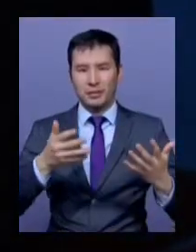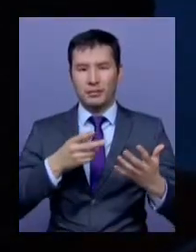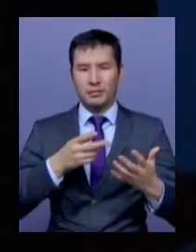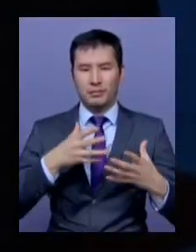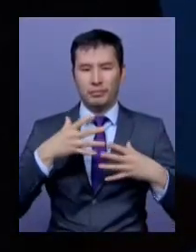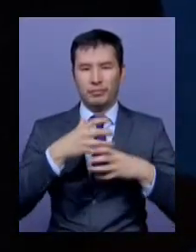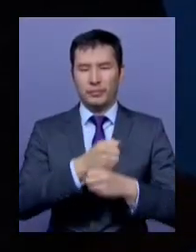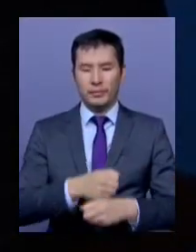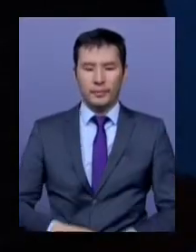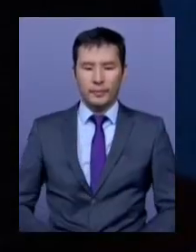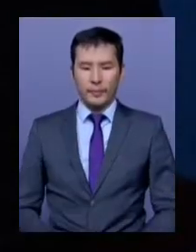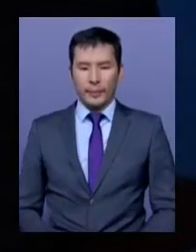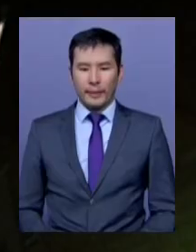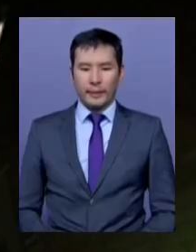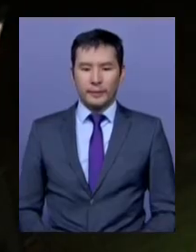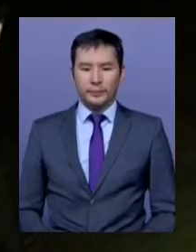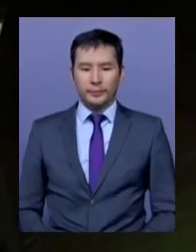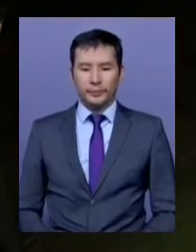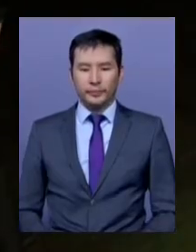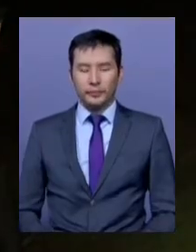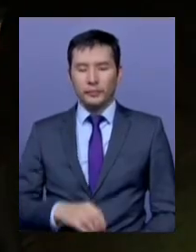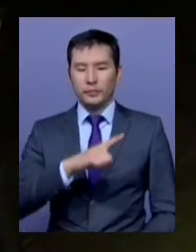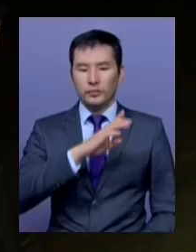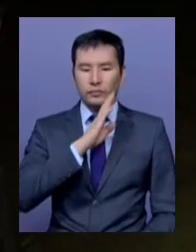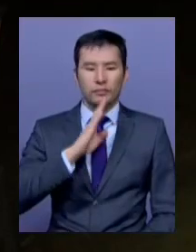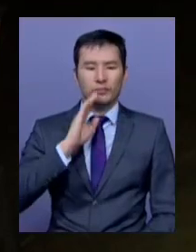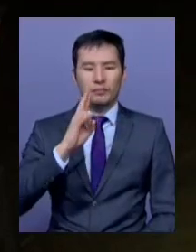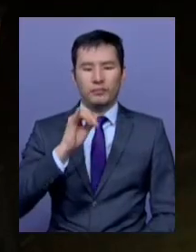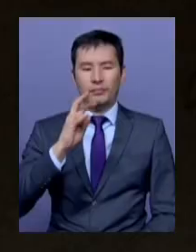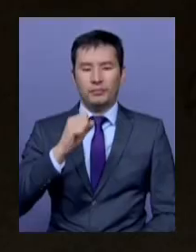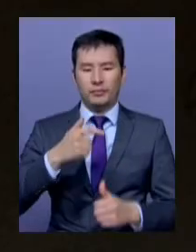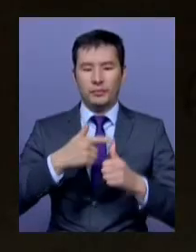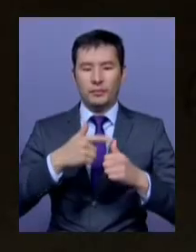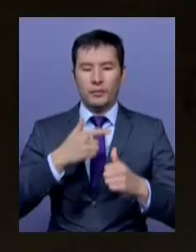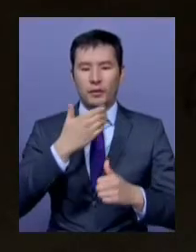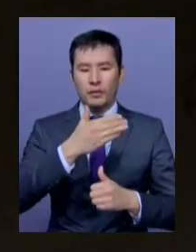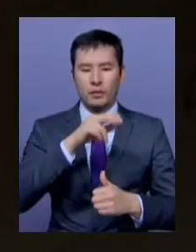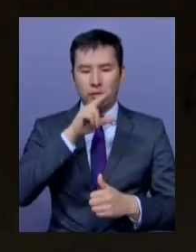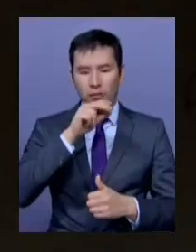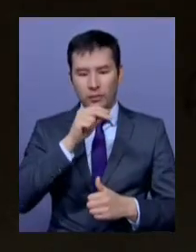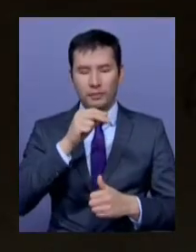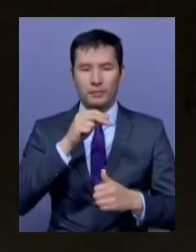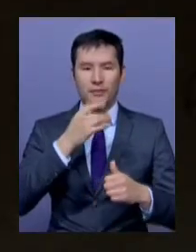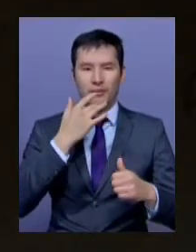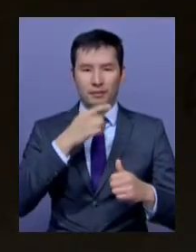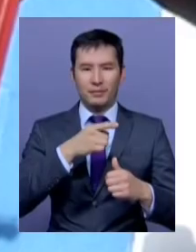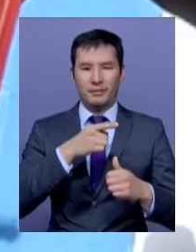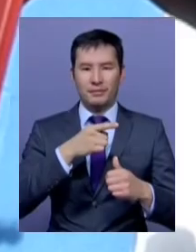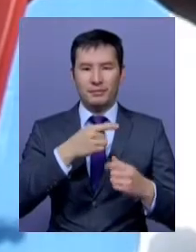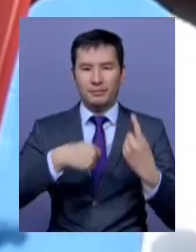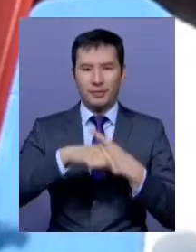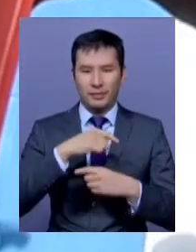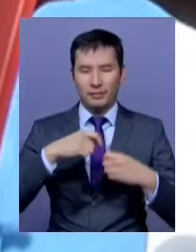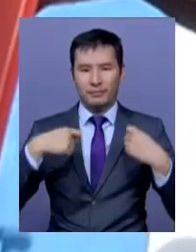бар. Жуырда тағы 2 көпсалалы оқушылар сарайы, бірнеше дене шынықтыру және сауықтыру кешенін салу жоспарланған.